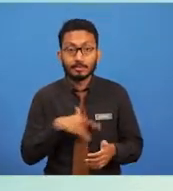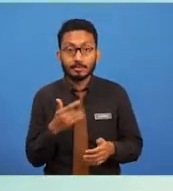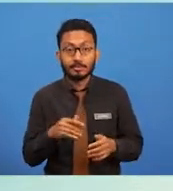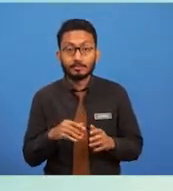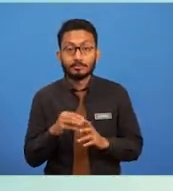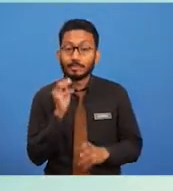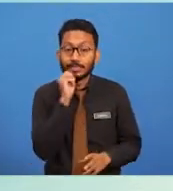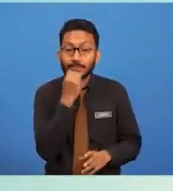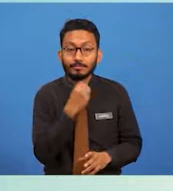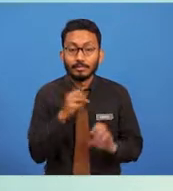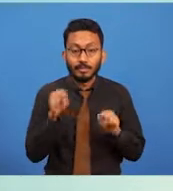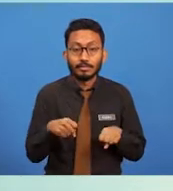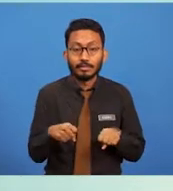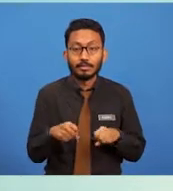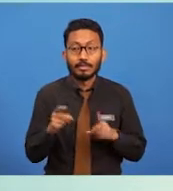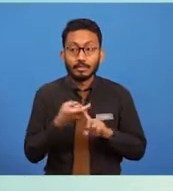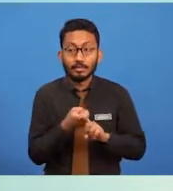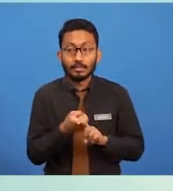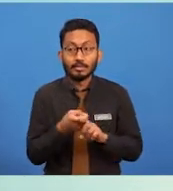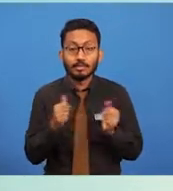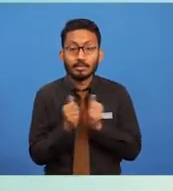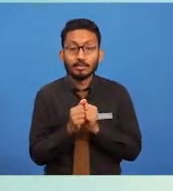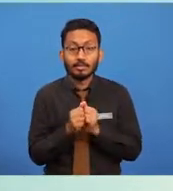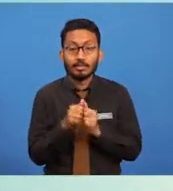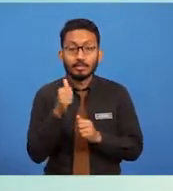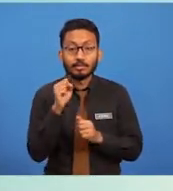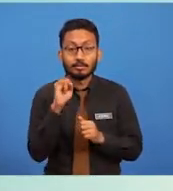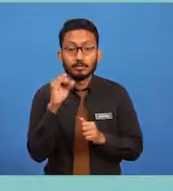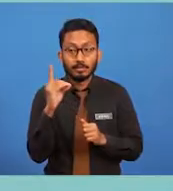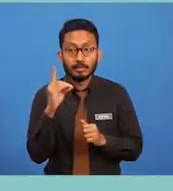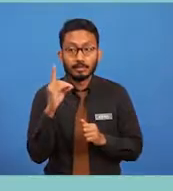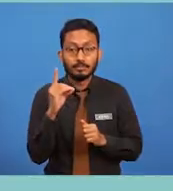asid. Mari kita belajar tentang apa itu asid.